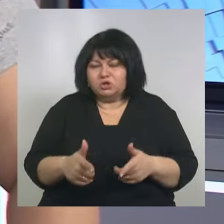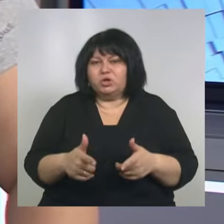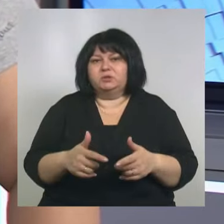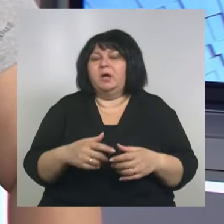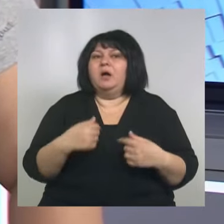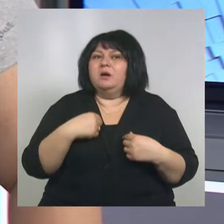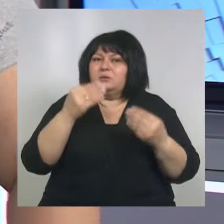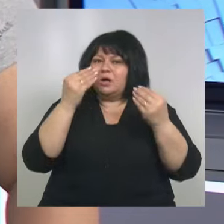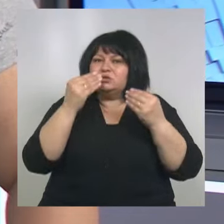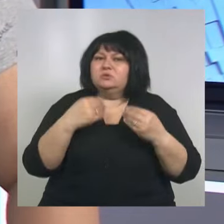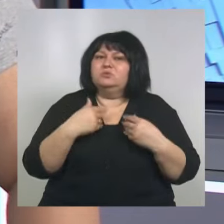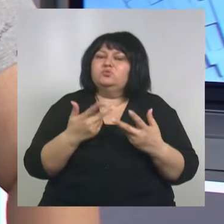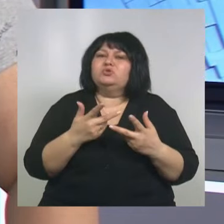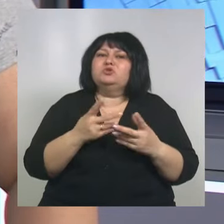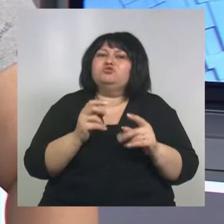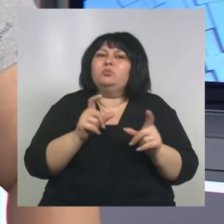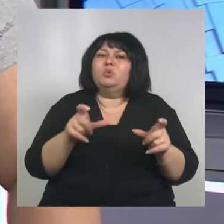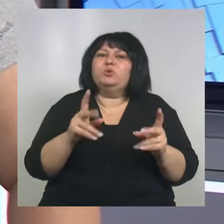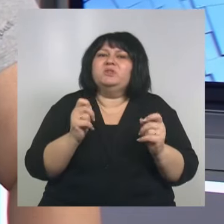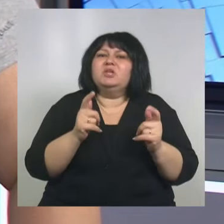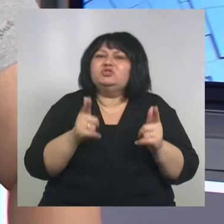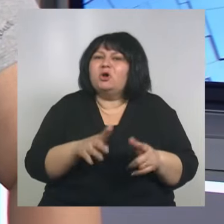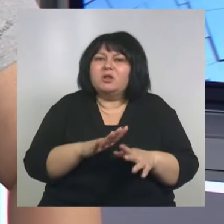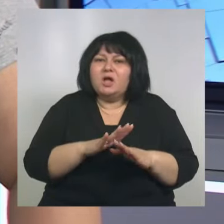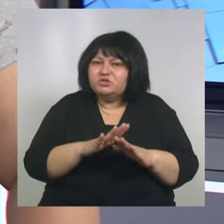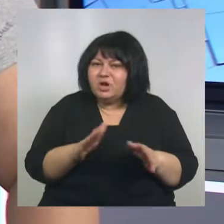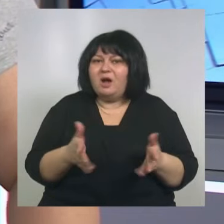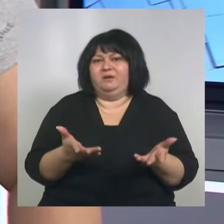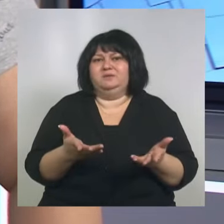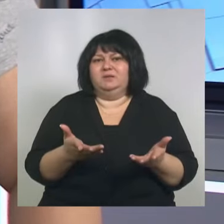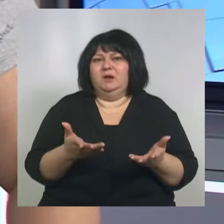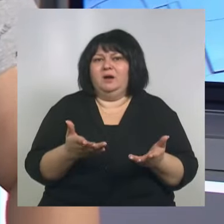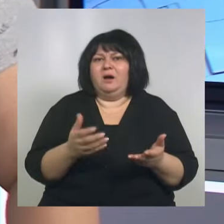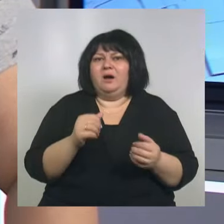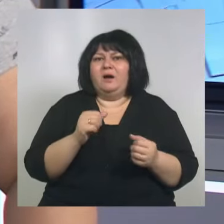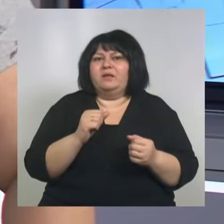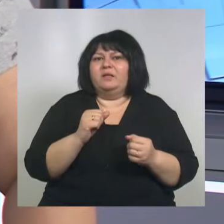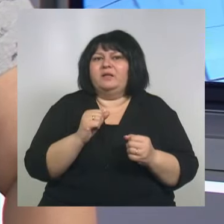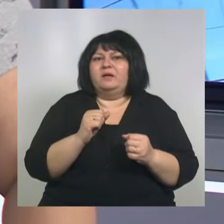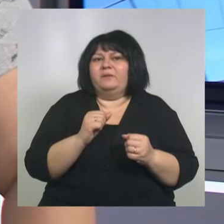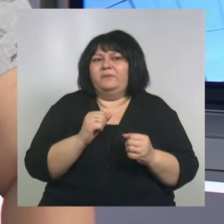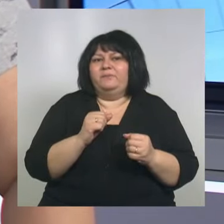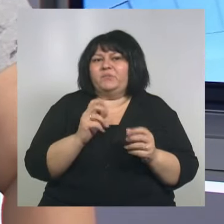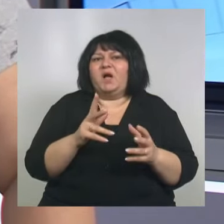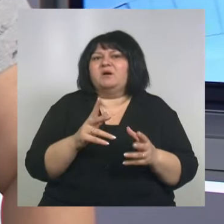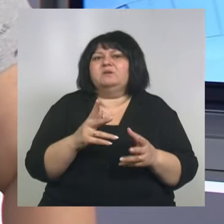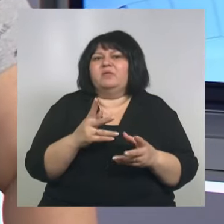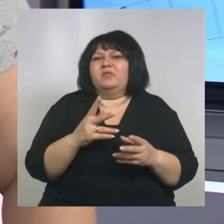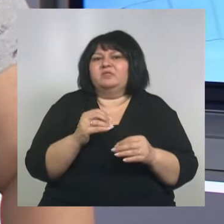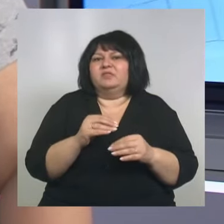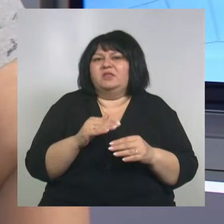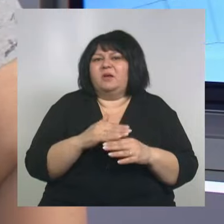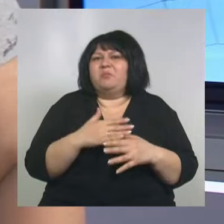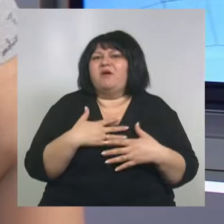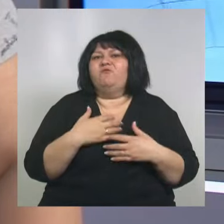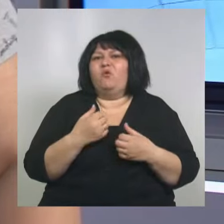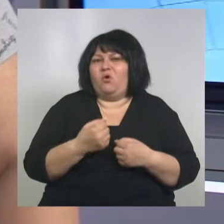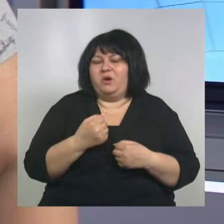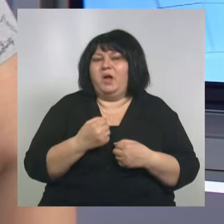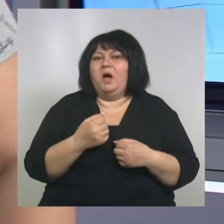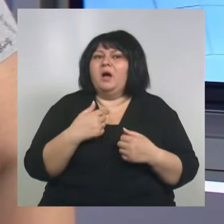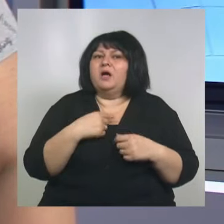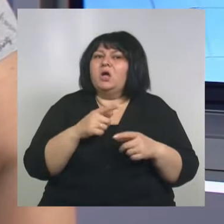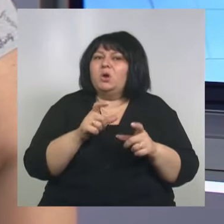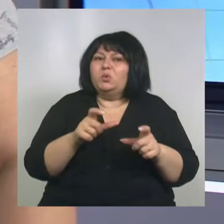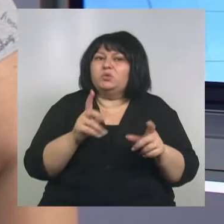важно чтобы они не соглашались не добровольно на это да нам важно чтобы каждый человек который сейчас